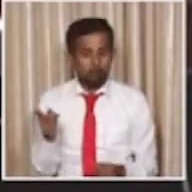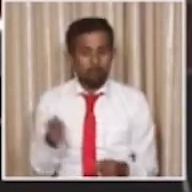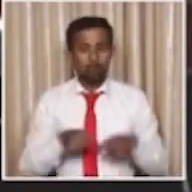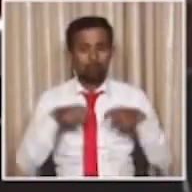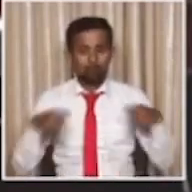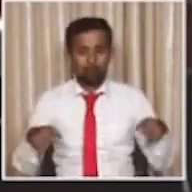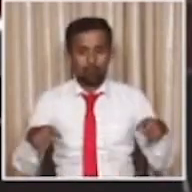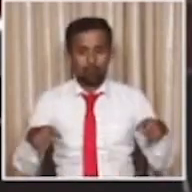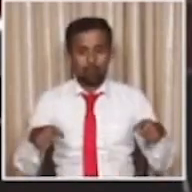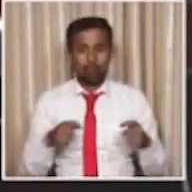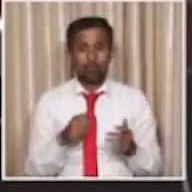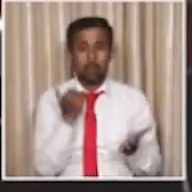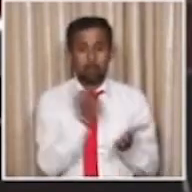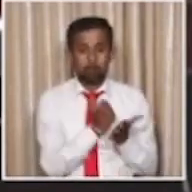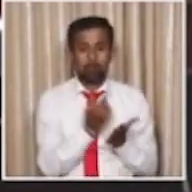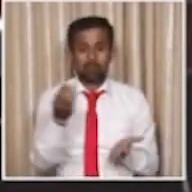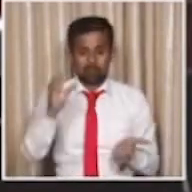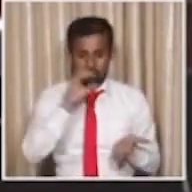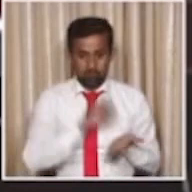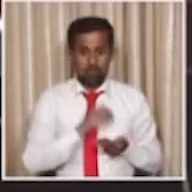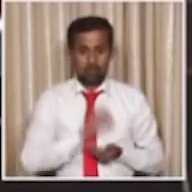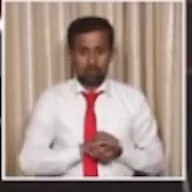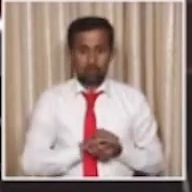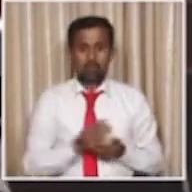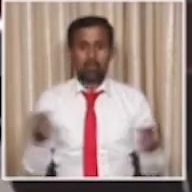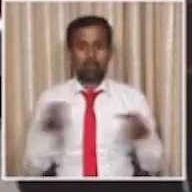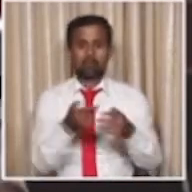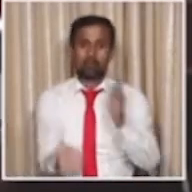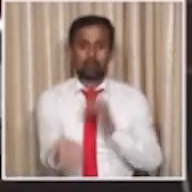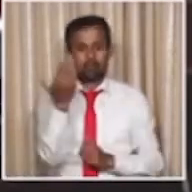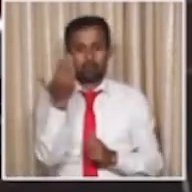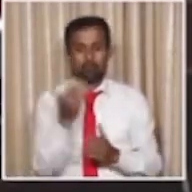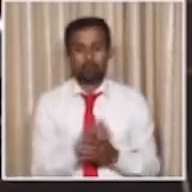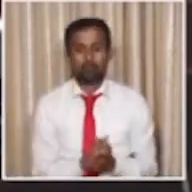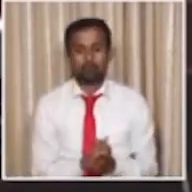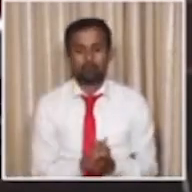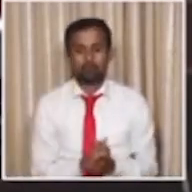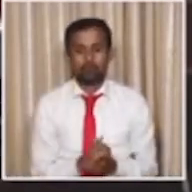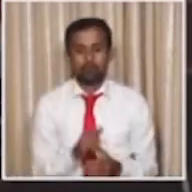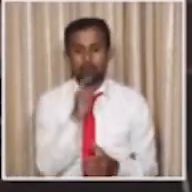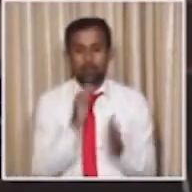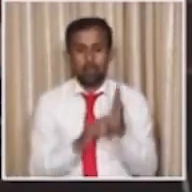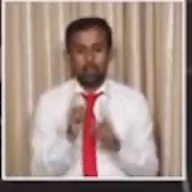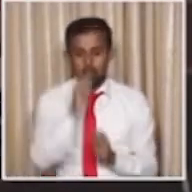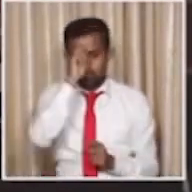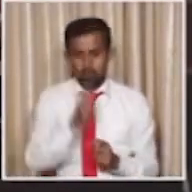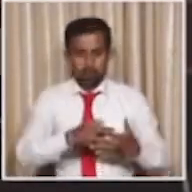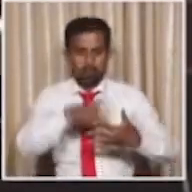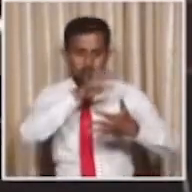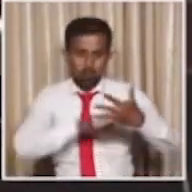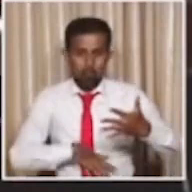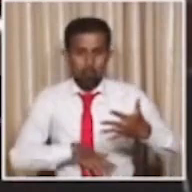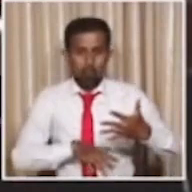වියදම සම්බන්ධ ඩිපොසිට් එකක් තියාගෙන මේ නැව අරින්න කියලා. මට ඉතාමත්ම කනගාටුයි අපේ අධිකරණ ඇමතිතුමා ඉදිරිපත් කරපු